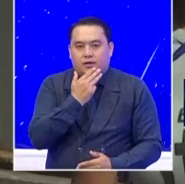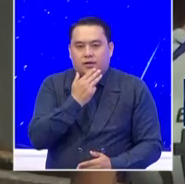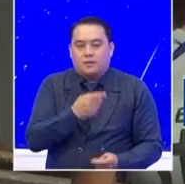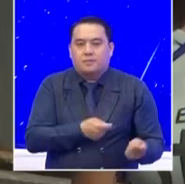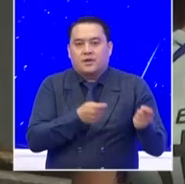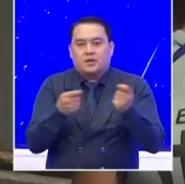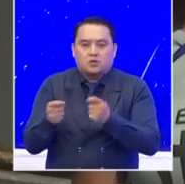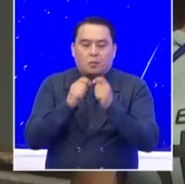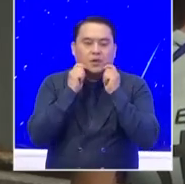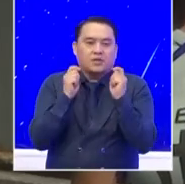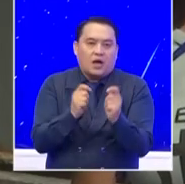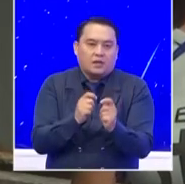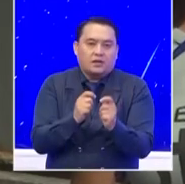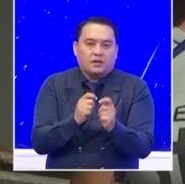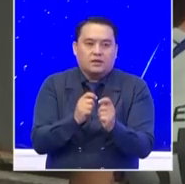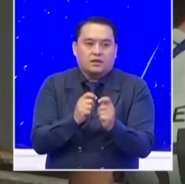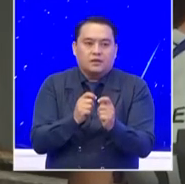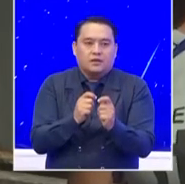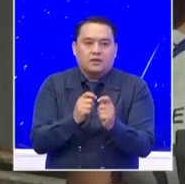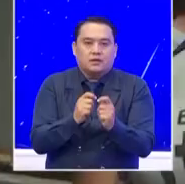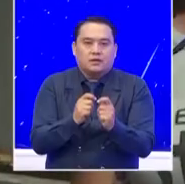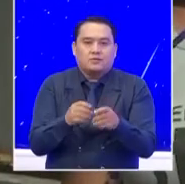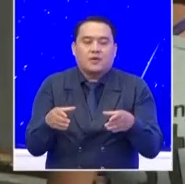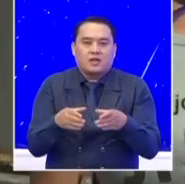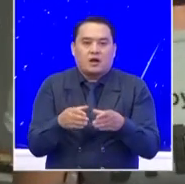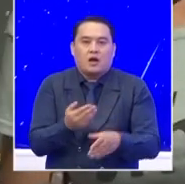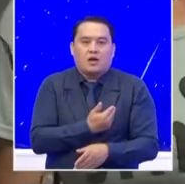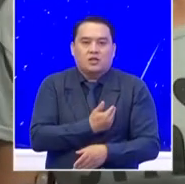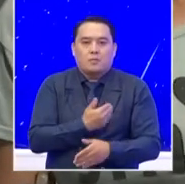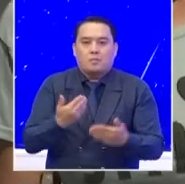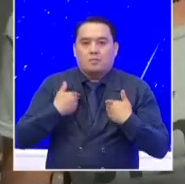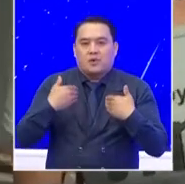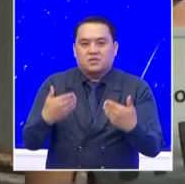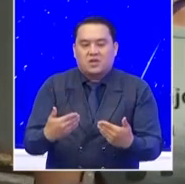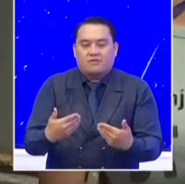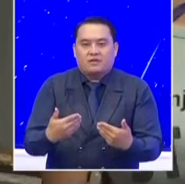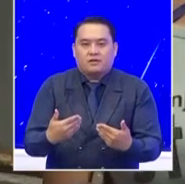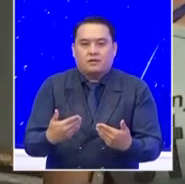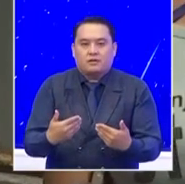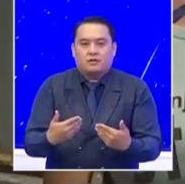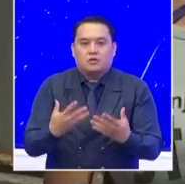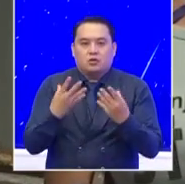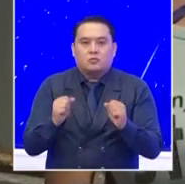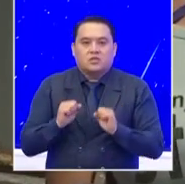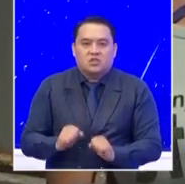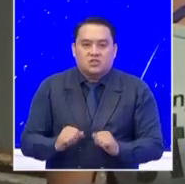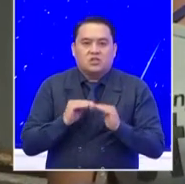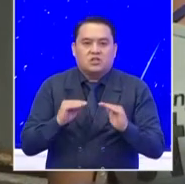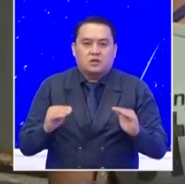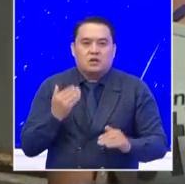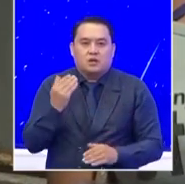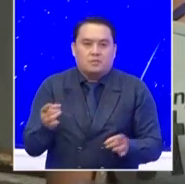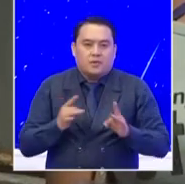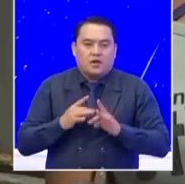привезли деткам подарки совместно с компанией «Пятифуд». Хотим поздравить деток с Днем защиты детей, с их